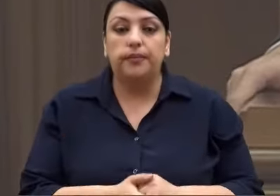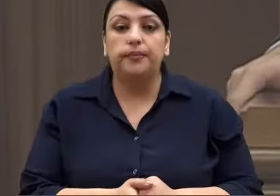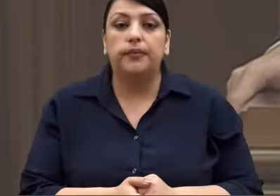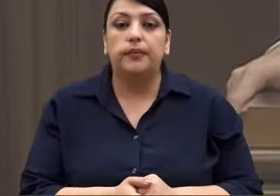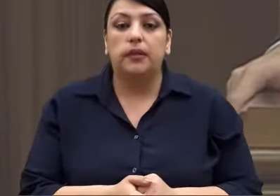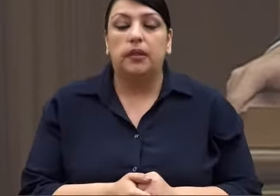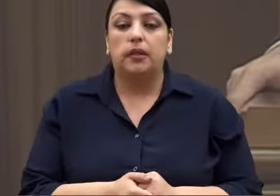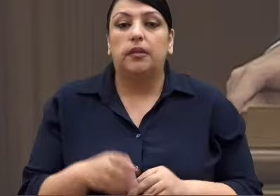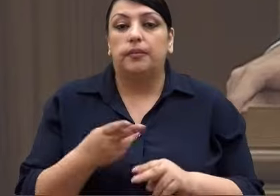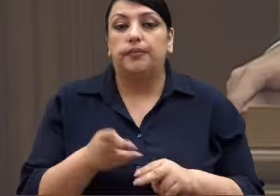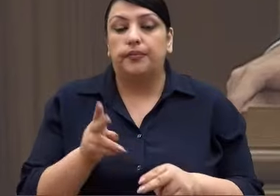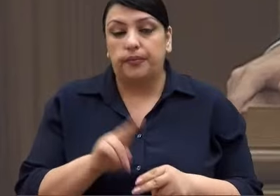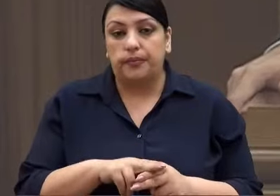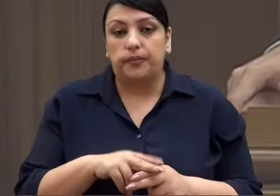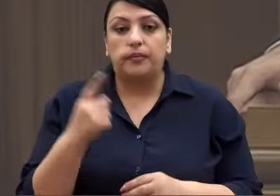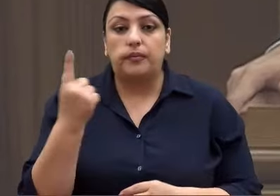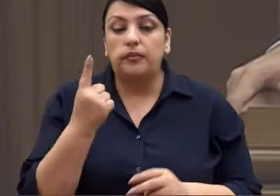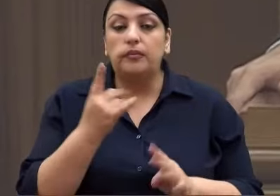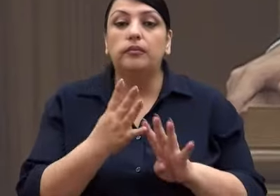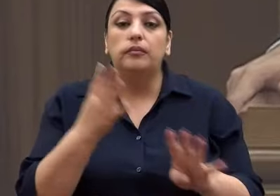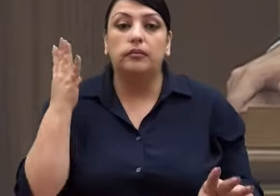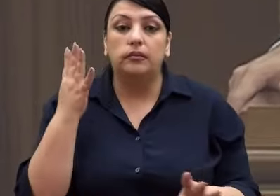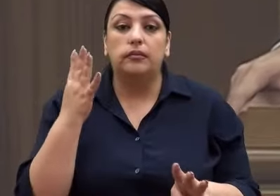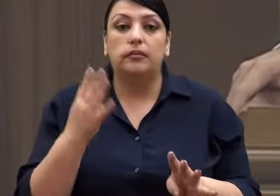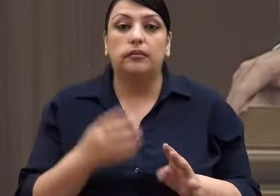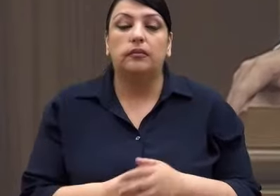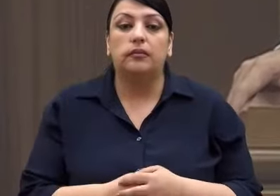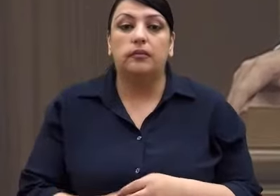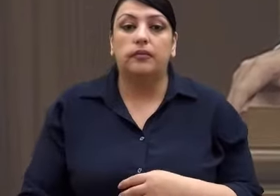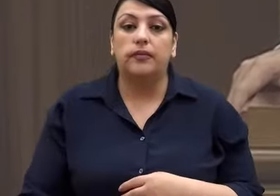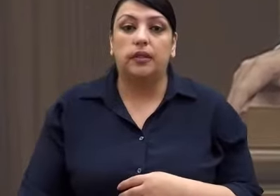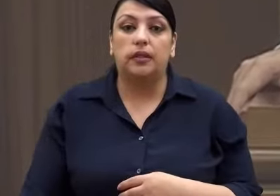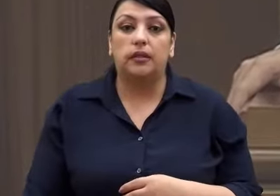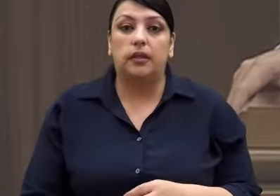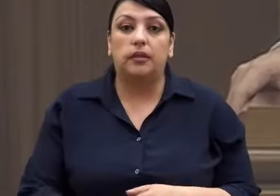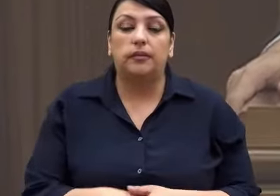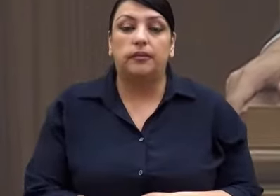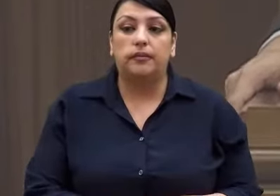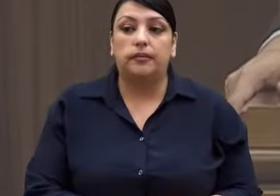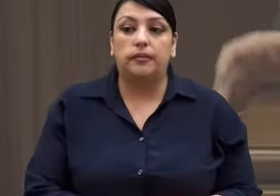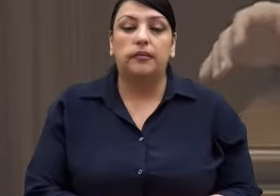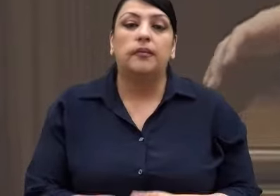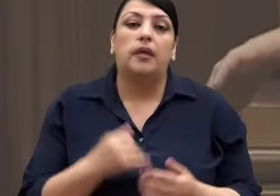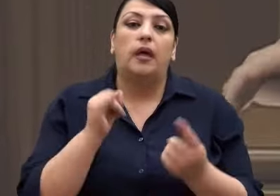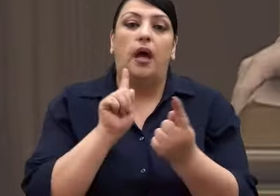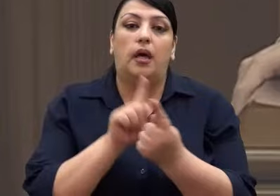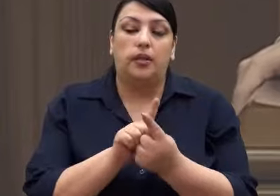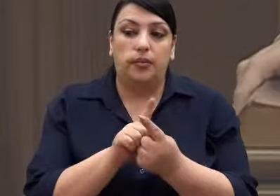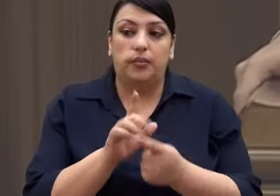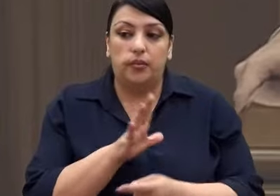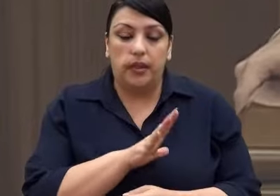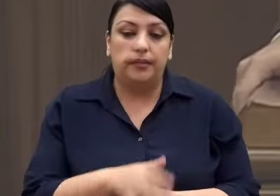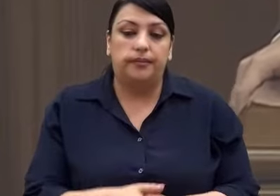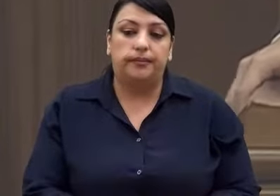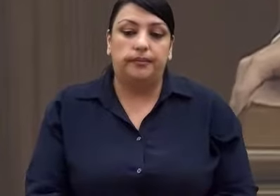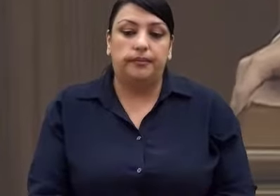աննախադեպ և ձևաչափի և բովանդակության իմաստով աննախադեպ հանդիպում էր,